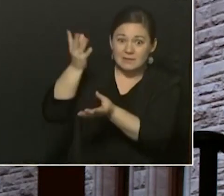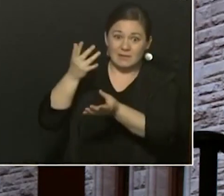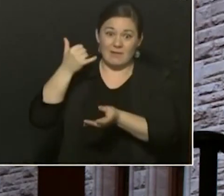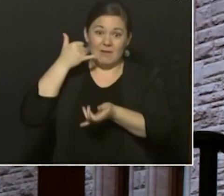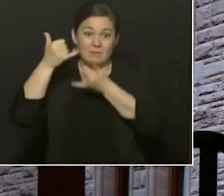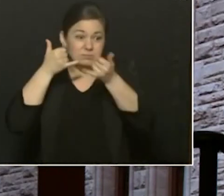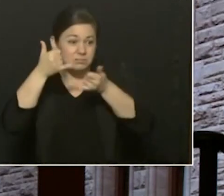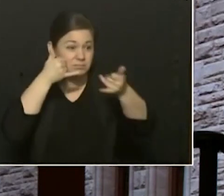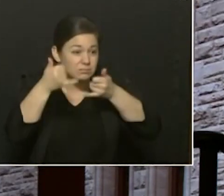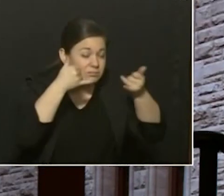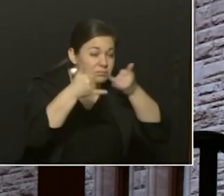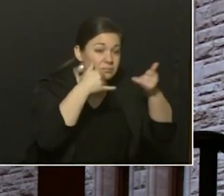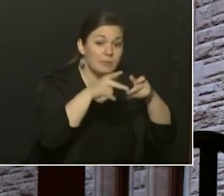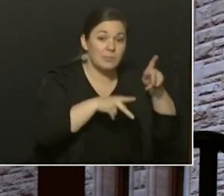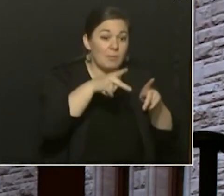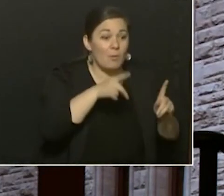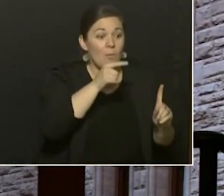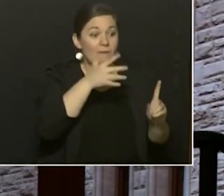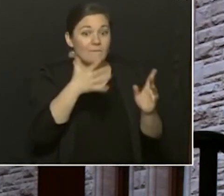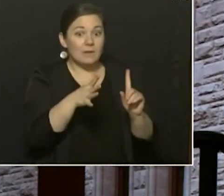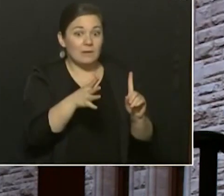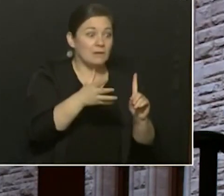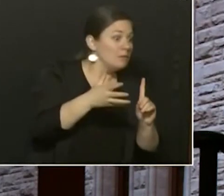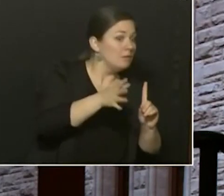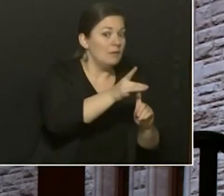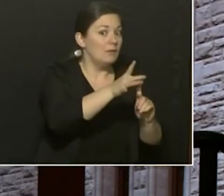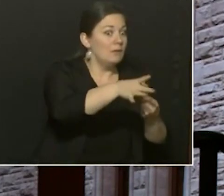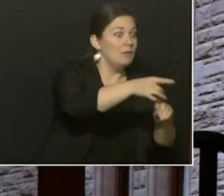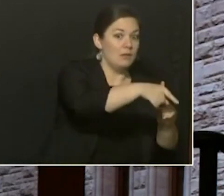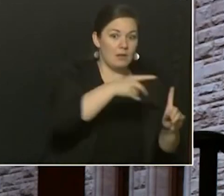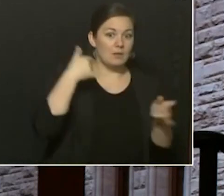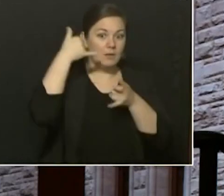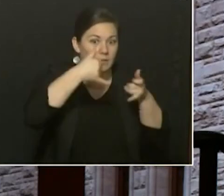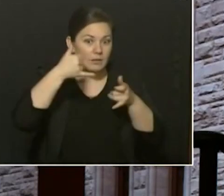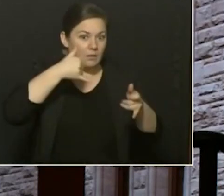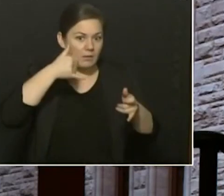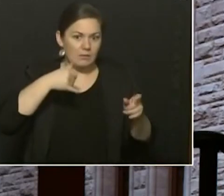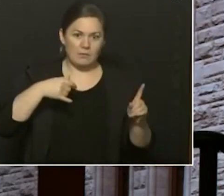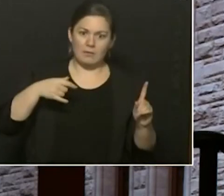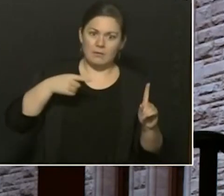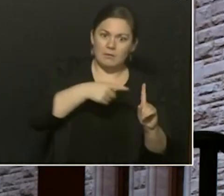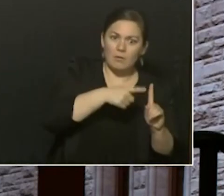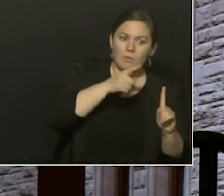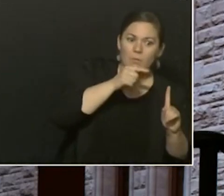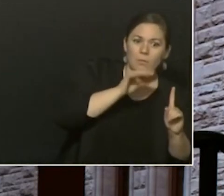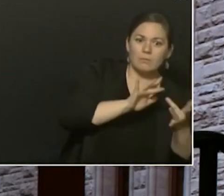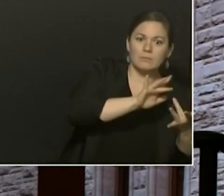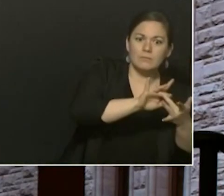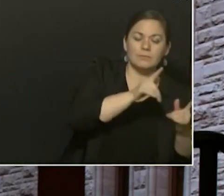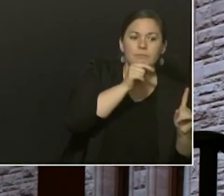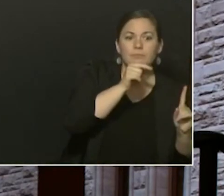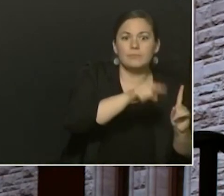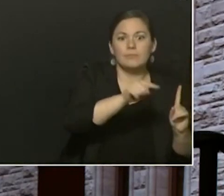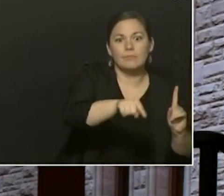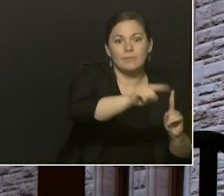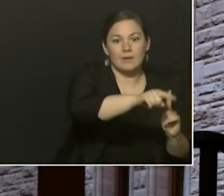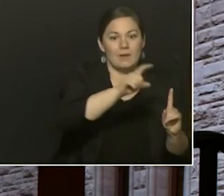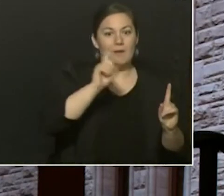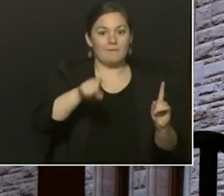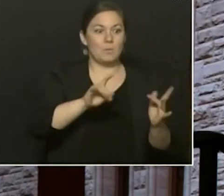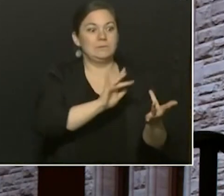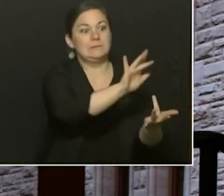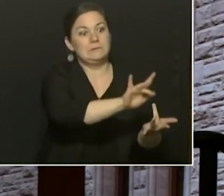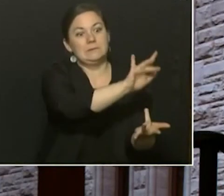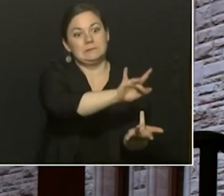ਯੋਜਨਾ ਦੇ ਪਹਿਲੇ ਪੜਾਅ ਵਿੱਚ ਦਾਖਲ ਹੋਣ ਤੋਂ ਪਹਿਲਾਂ ਅਜੇ ਵੀ ਬਹੁਤ ਕੁਝ ਕਰਨਾ ਬਾਕੀ ਹੈ। ਓਨਟੇਰੀਓ ਅਜੇ ਵੀ ਮਹਾਮਾਰੀ ਦੇ ਪੜਾਅ ਵਿੱਚ ਹੈ। ਉਹਨਾਂ ਕਿਹਾ ਕਿ